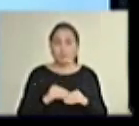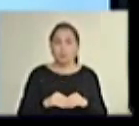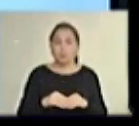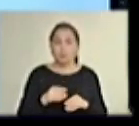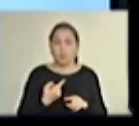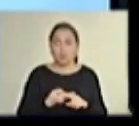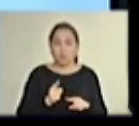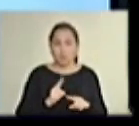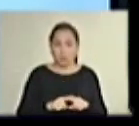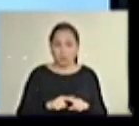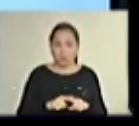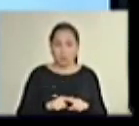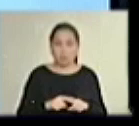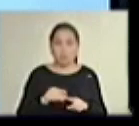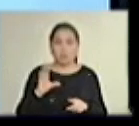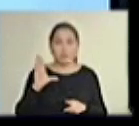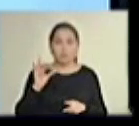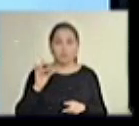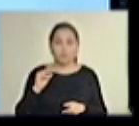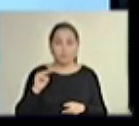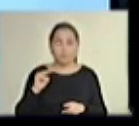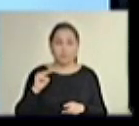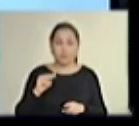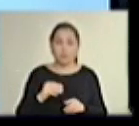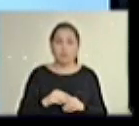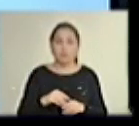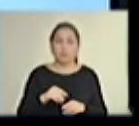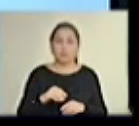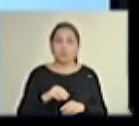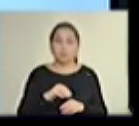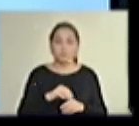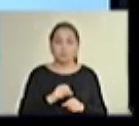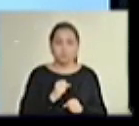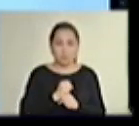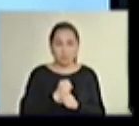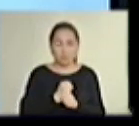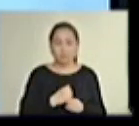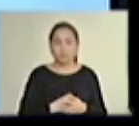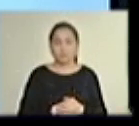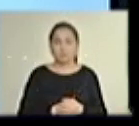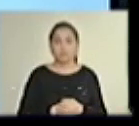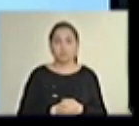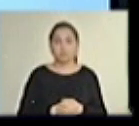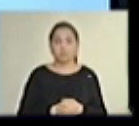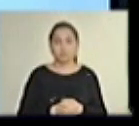asbob ham vint vazifasini bajaradi.